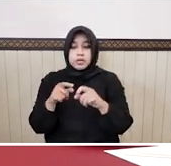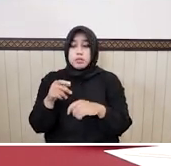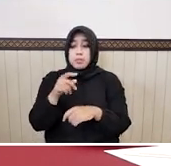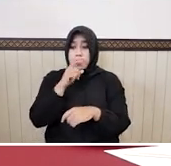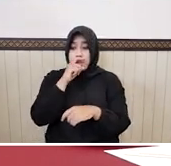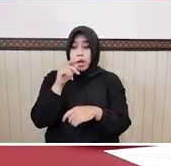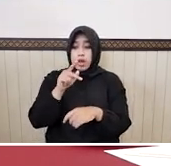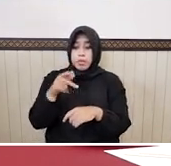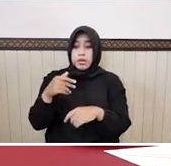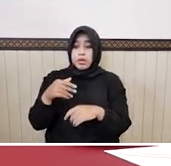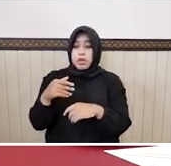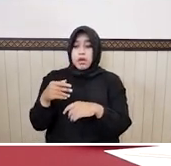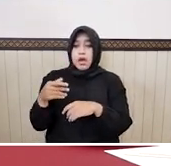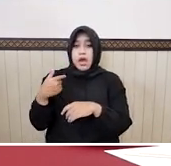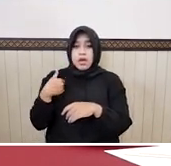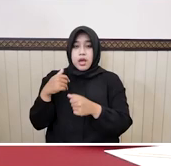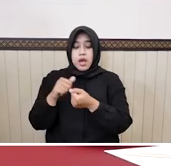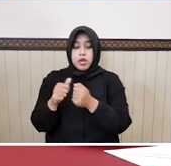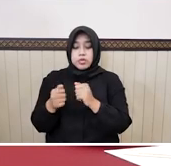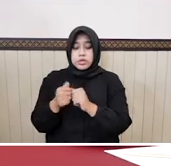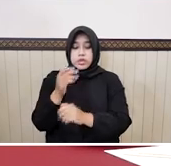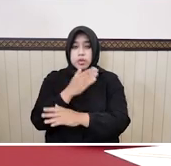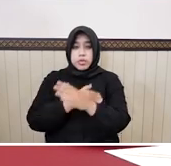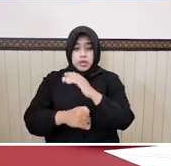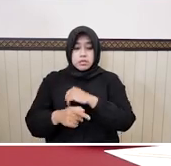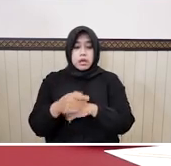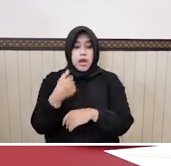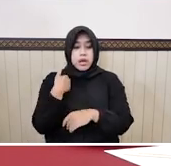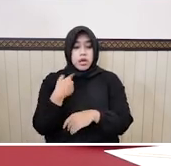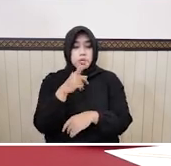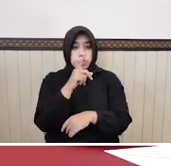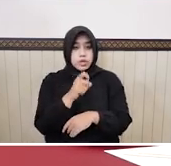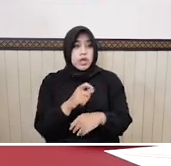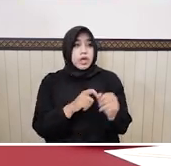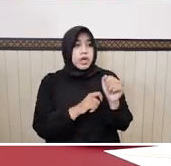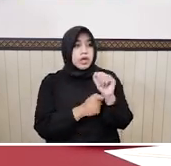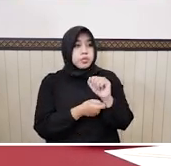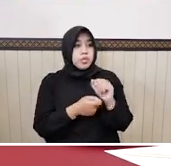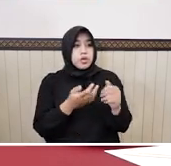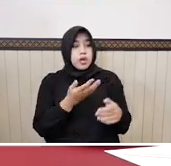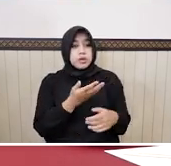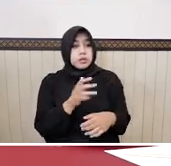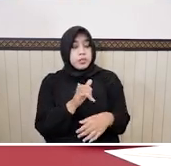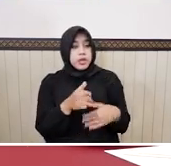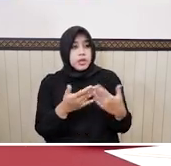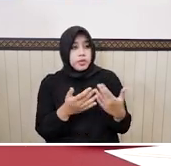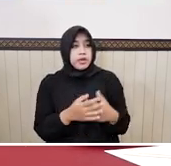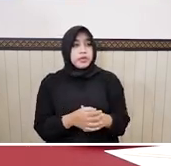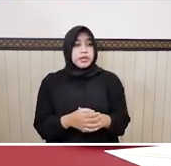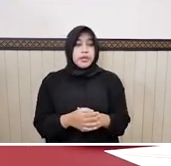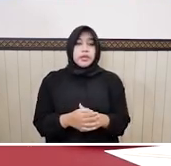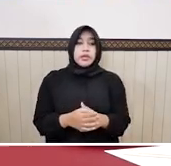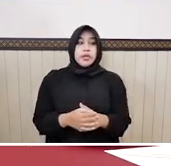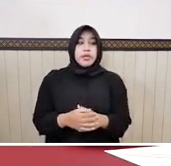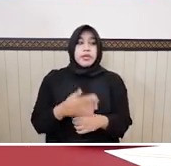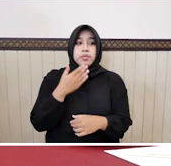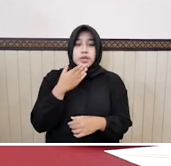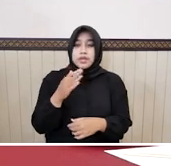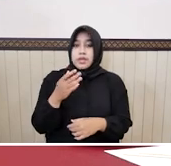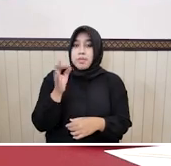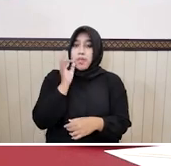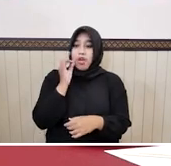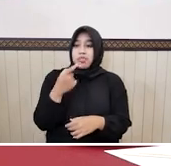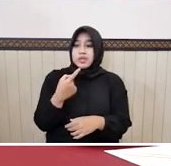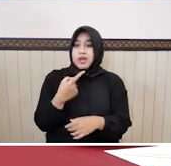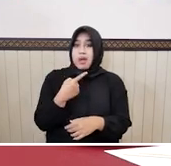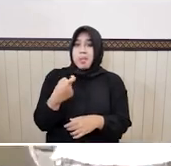kebutuhan dan lain sebagainya ya gan nah respon mereka tuh Seperti apa Bu kita pengen tahu juga terima kasih Enggak